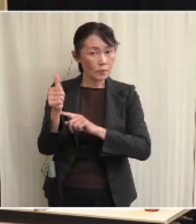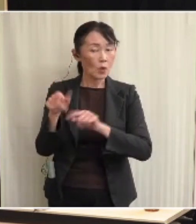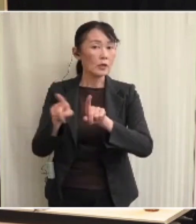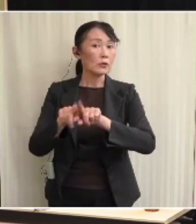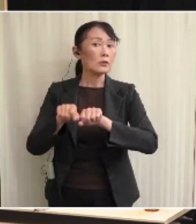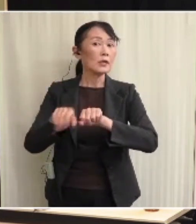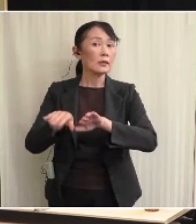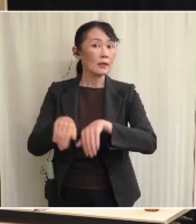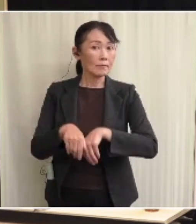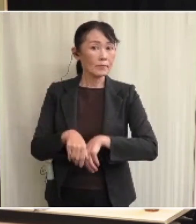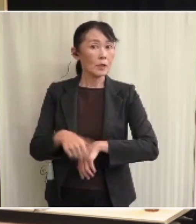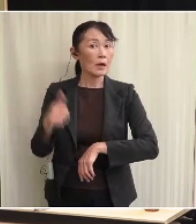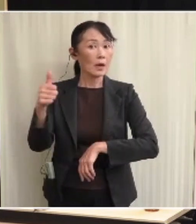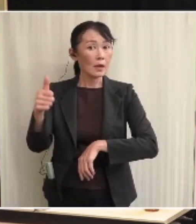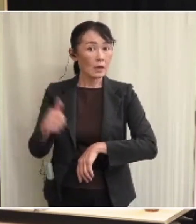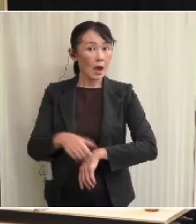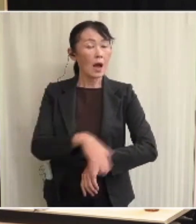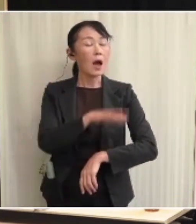分かった、鷲尾君分かったよ、じゃあ